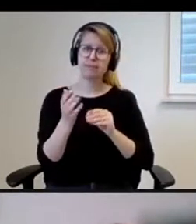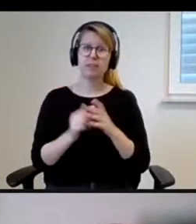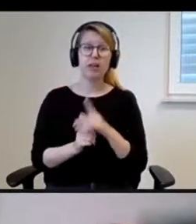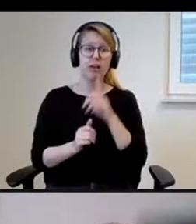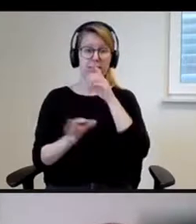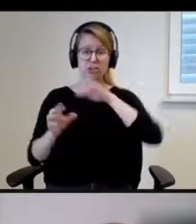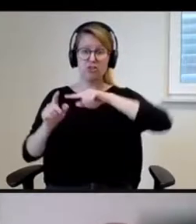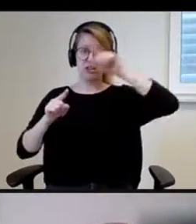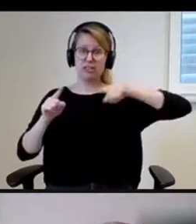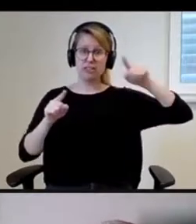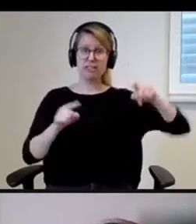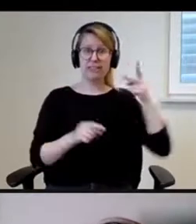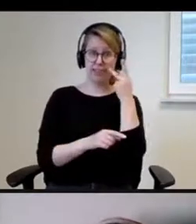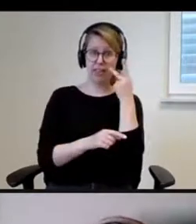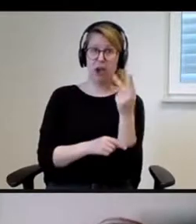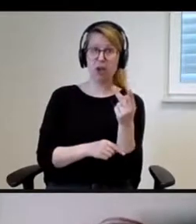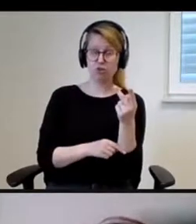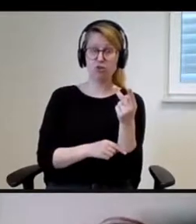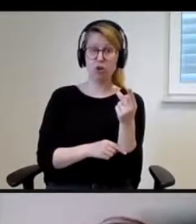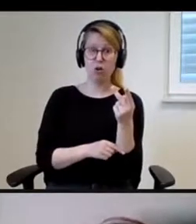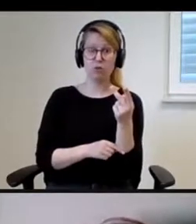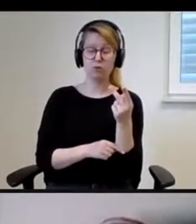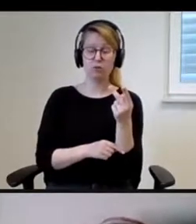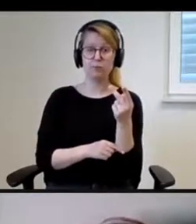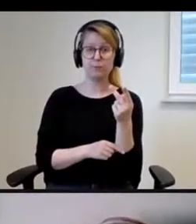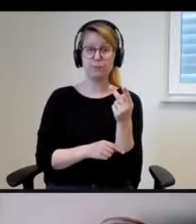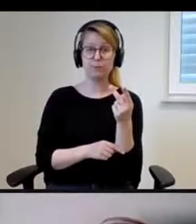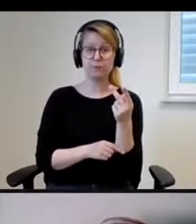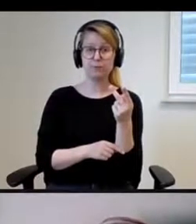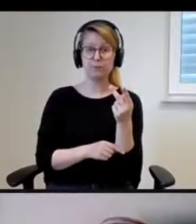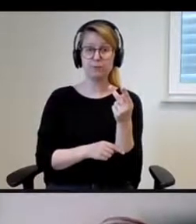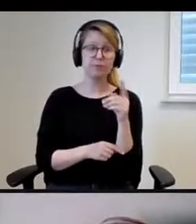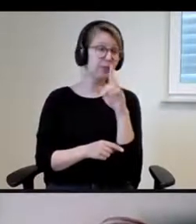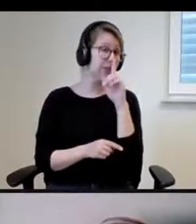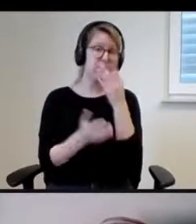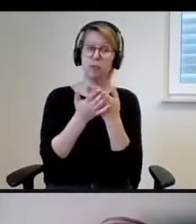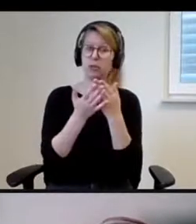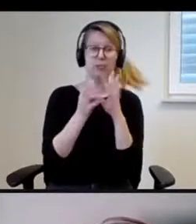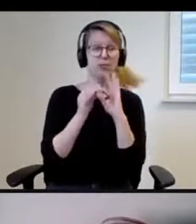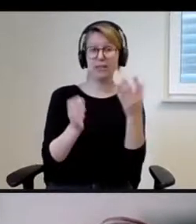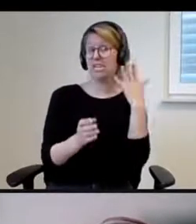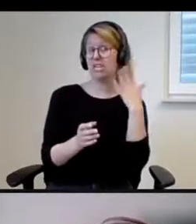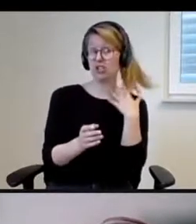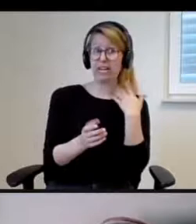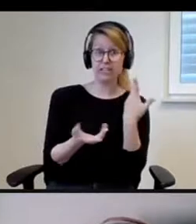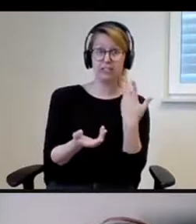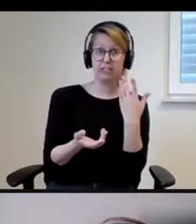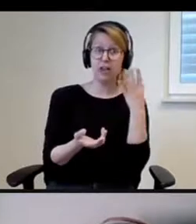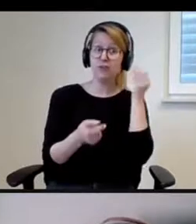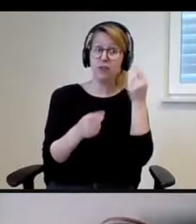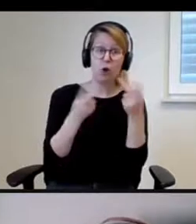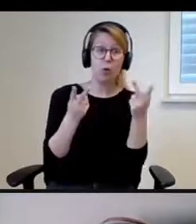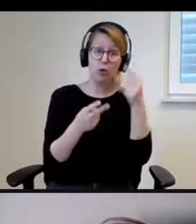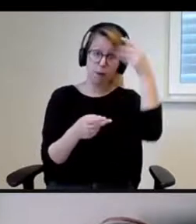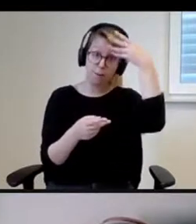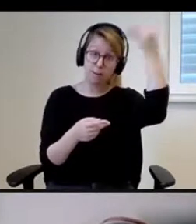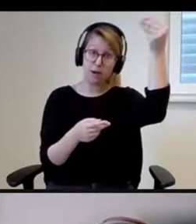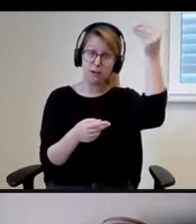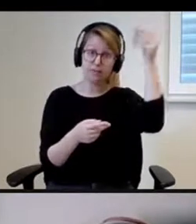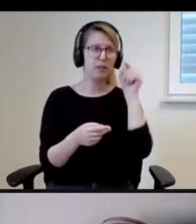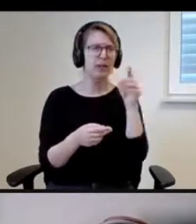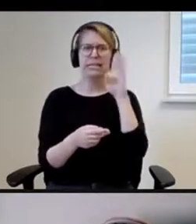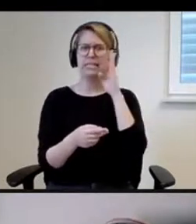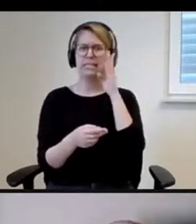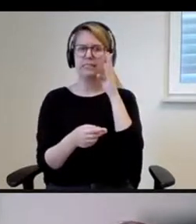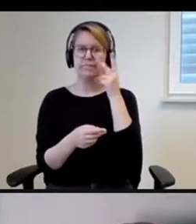du genre, on voit encore que les femmes ayant un handicap sont encore plus discriminées que les hommes. Et